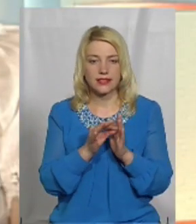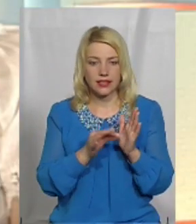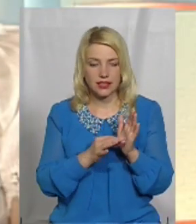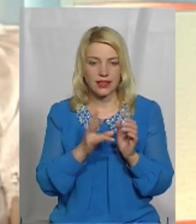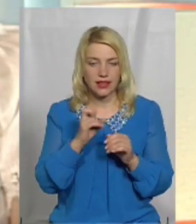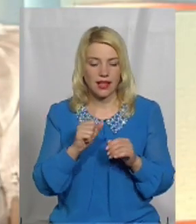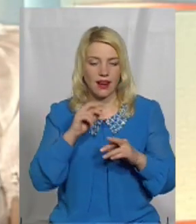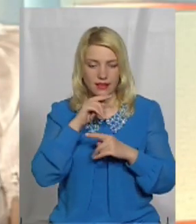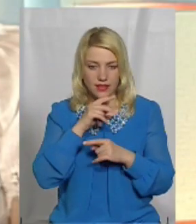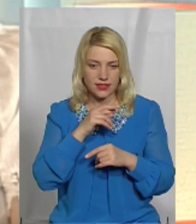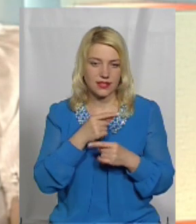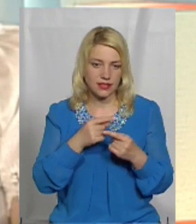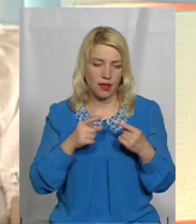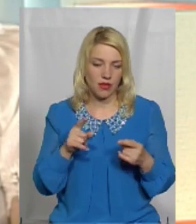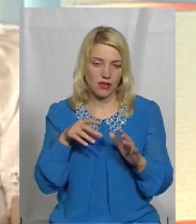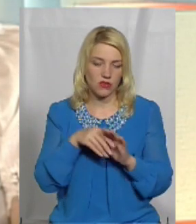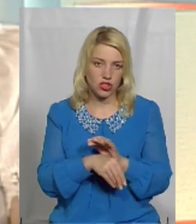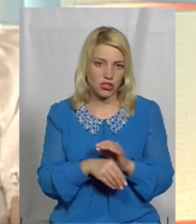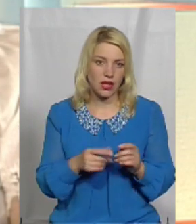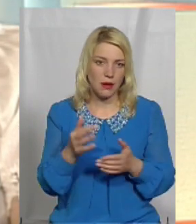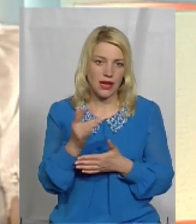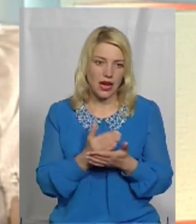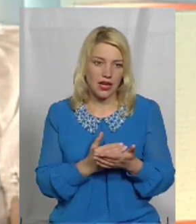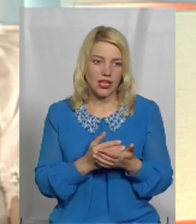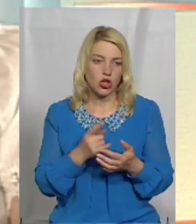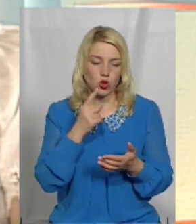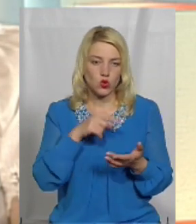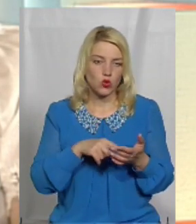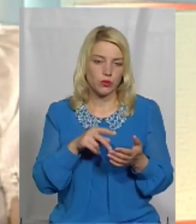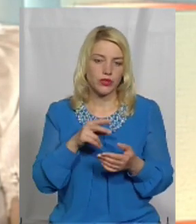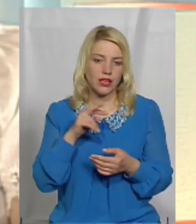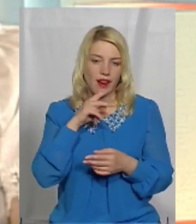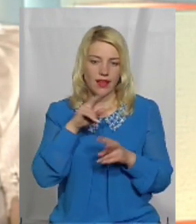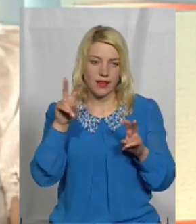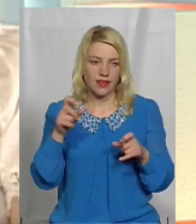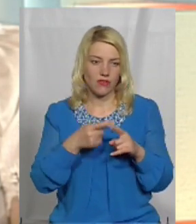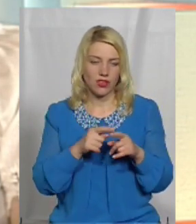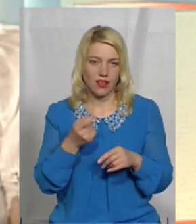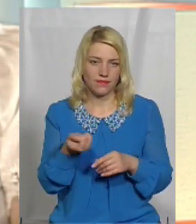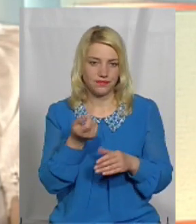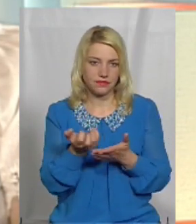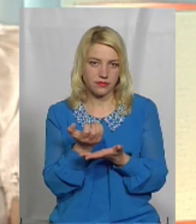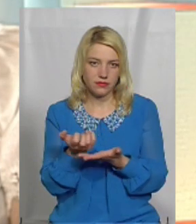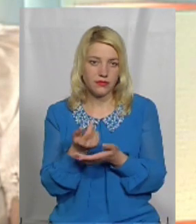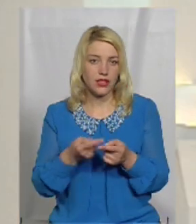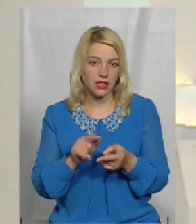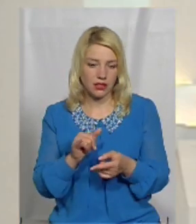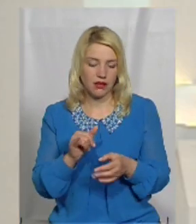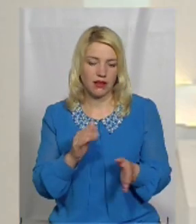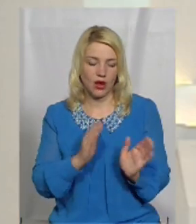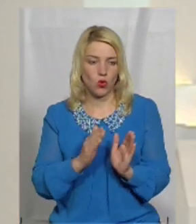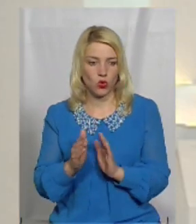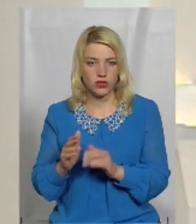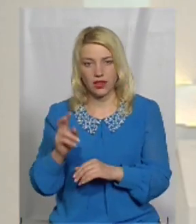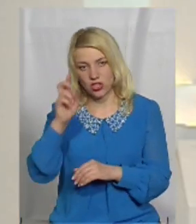засоби, які увійшли до переліку доступних ліків, вона досить незначна і регулюється державою.